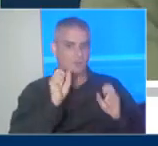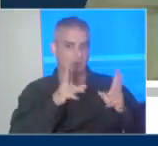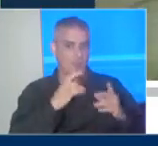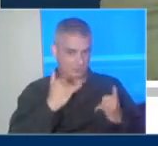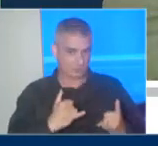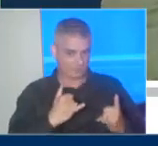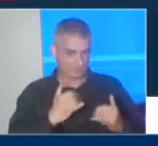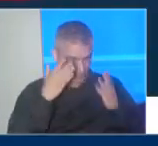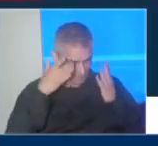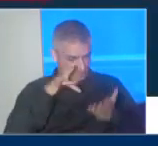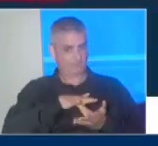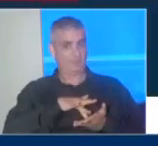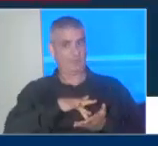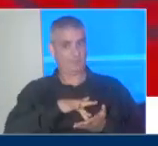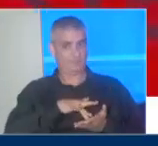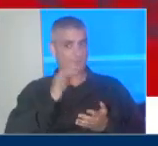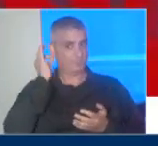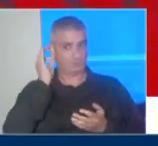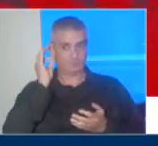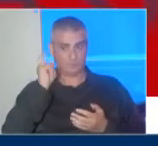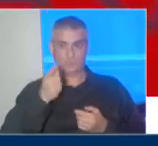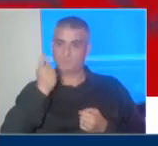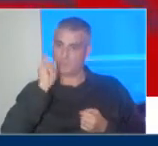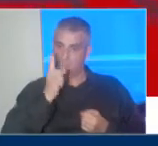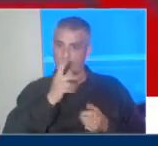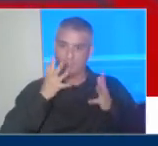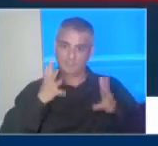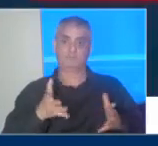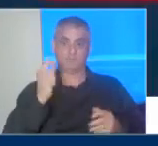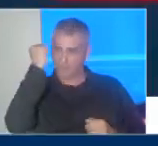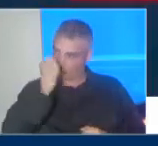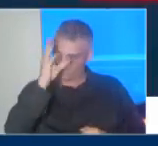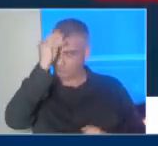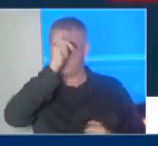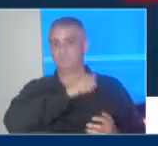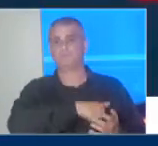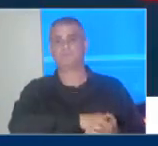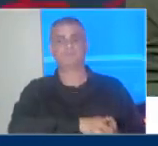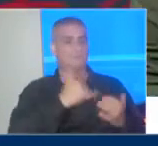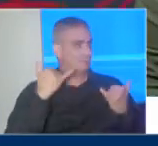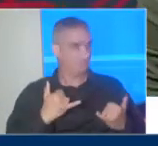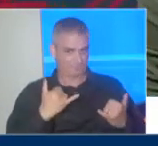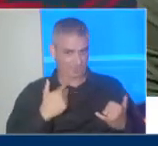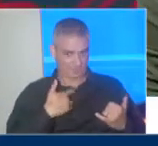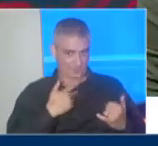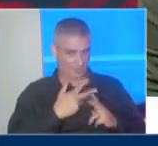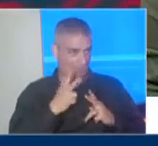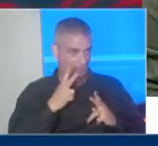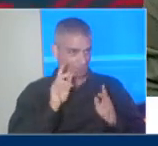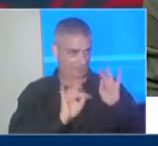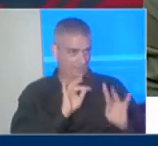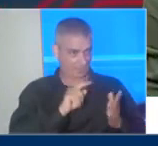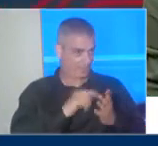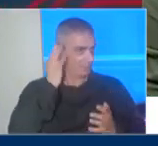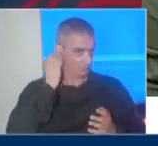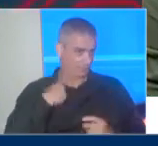אז עכשיו התמקמת לך. אנשים הן אלימות, אגרסיביות, והן רוצחות גברים. אז עכשיו אנחנו רק בדמגוגיה, כי